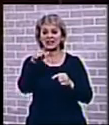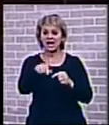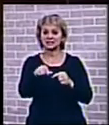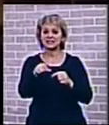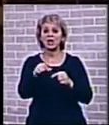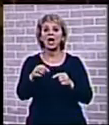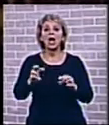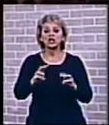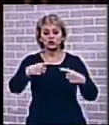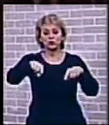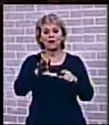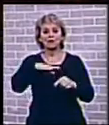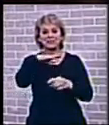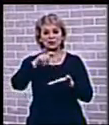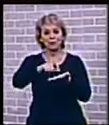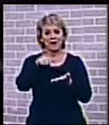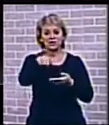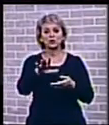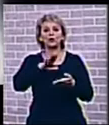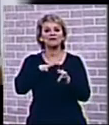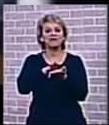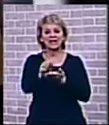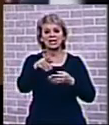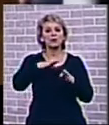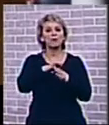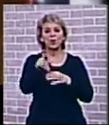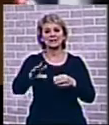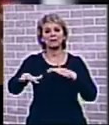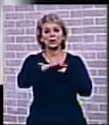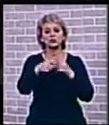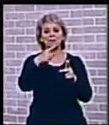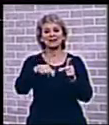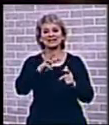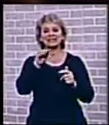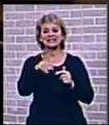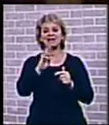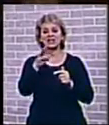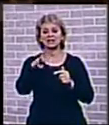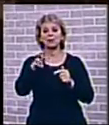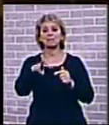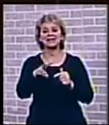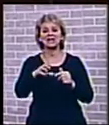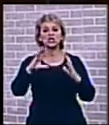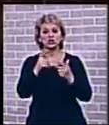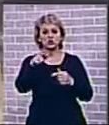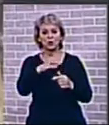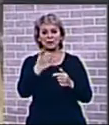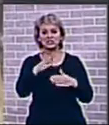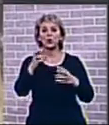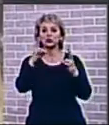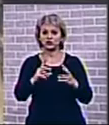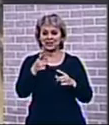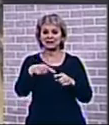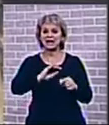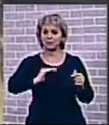12-го. Очагом стал мясной павильон. Он выгорел весь на площади 1500 квадратных метров с серьезным материальным ущербом